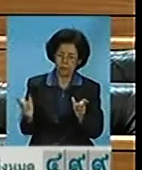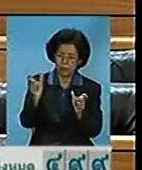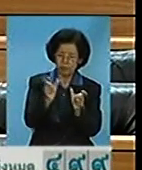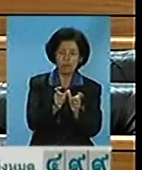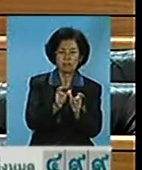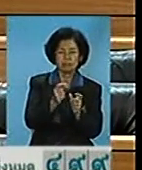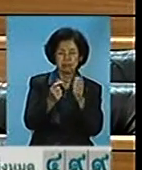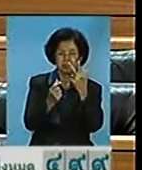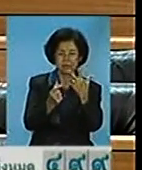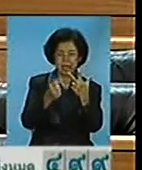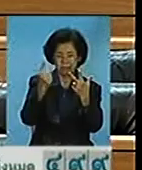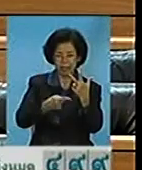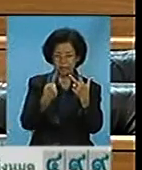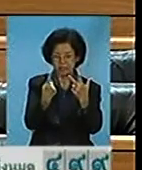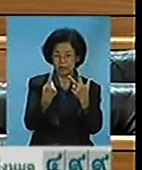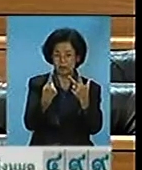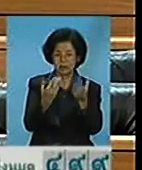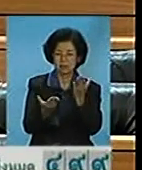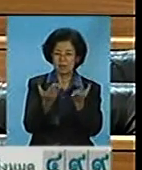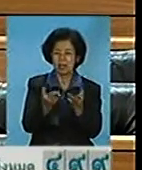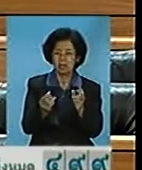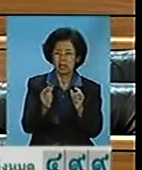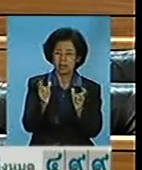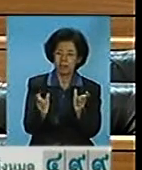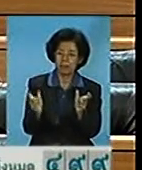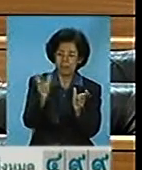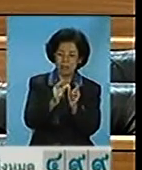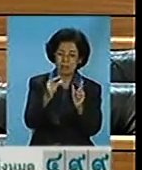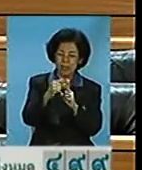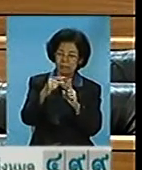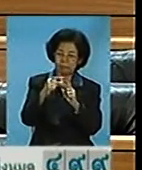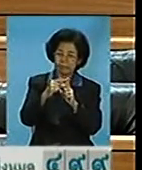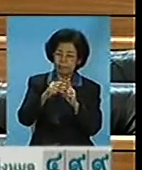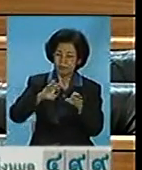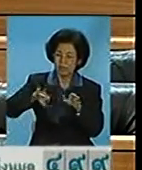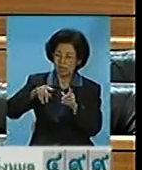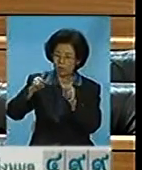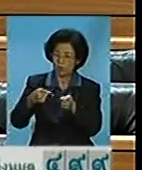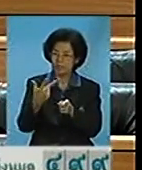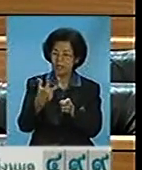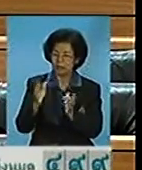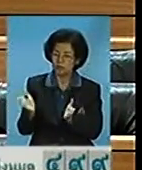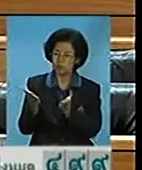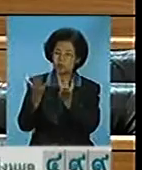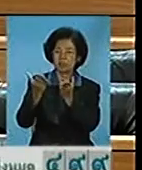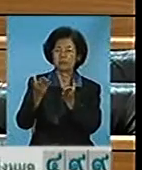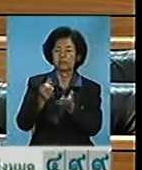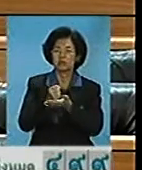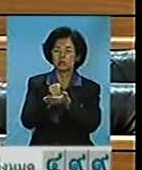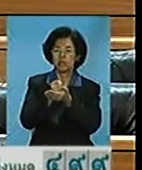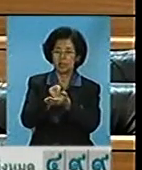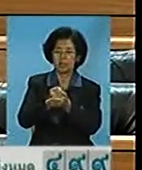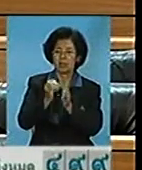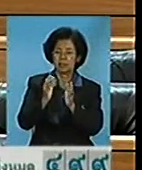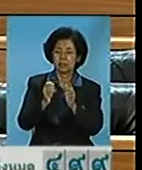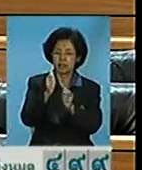3ทับ1หรือเพิ่มถ้อยคำหลังวงเล็บ3ว่าส่งเสริมสนับสนุนและให้ความช่วยเหลือเกษตรกร